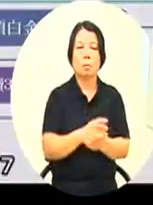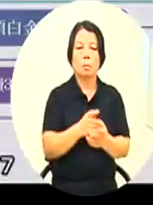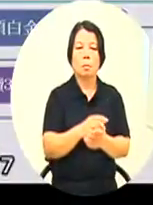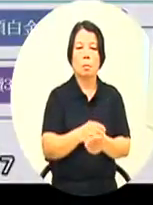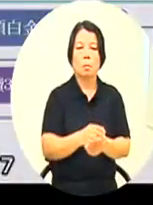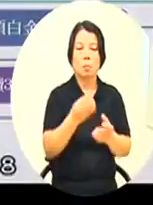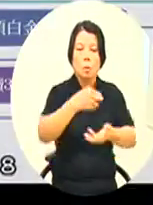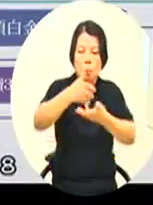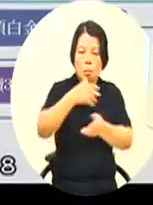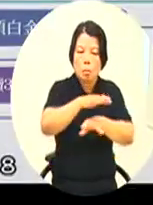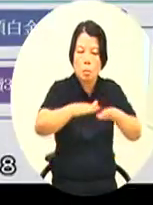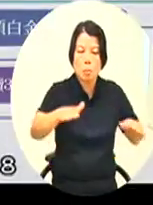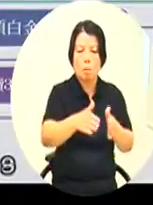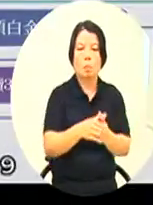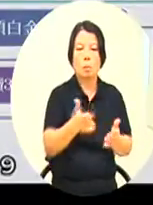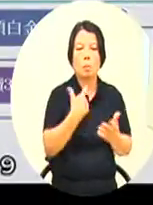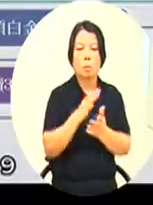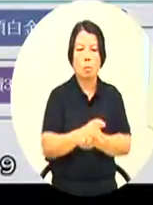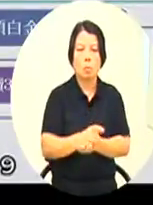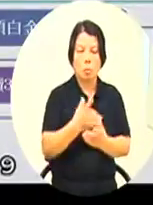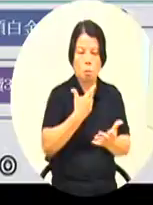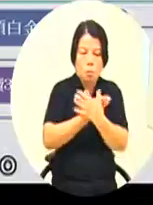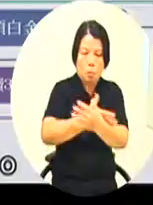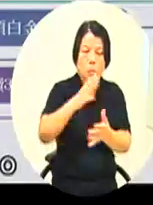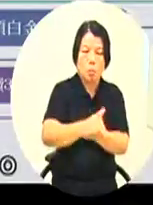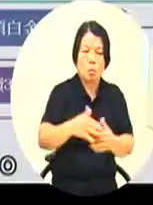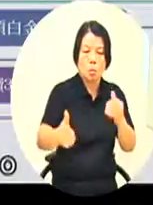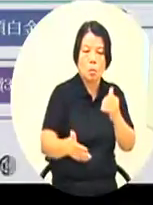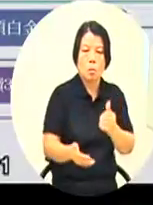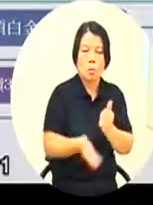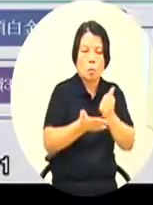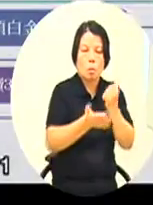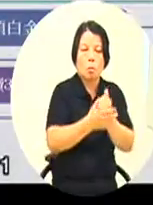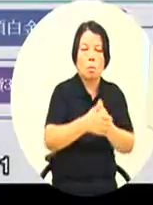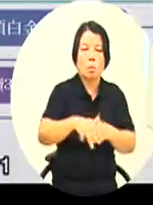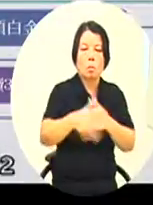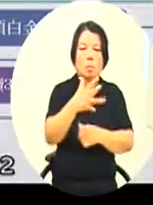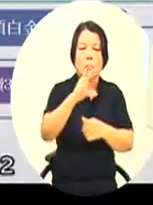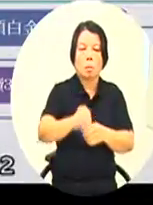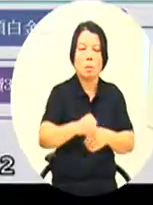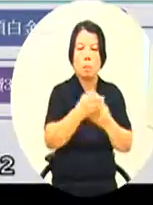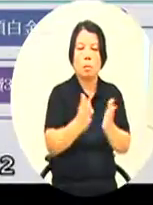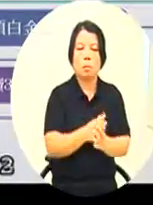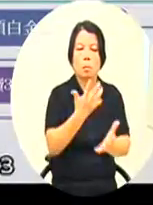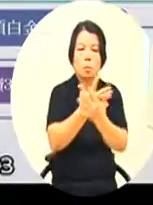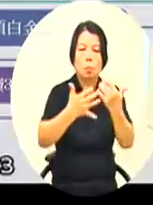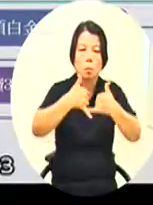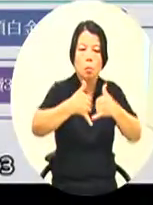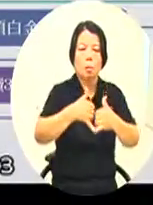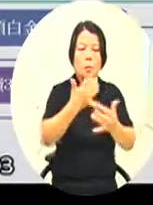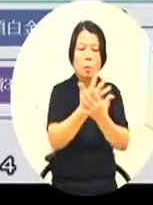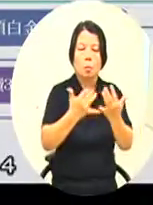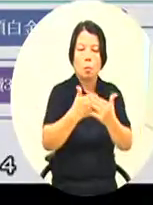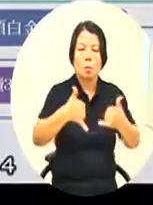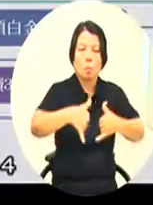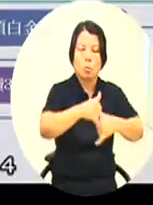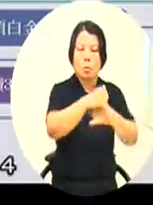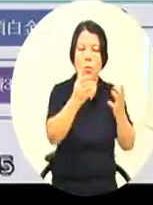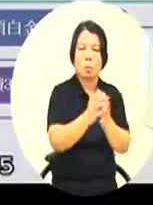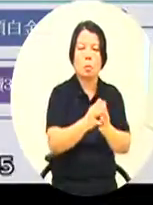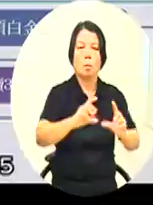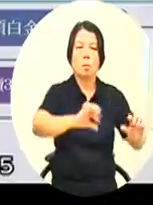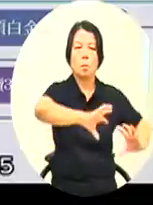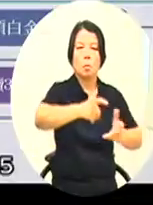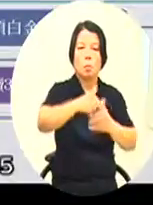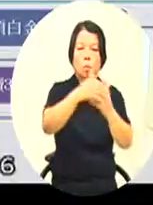食安部分也得到了一个杰出奖，获得800万的奖金哦。学校的网际网络博览会获得3项白金奖，国民教